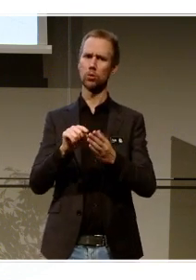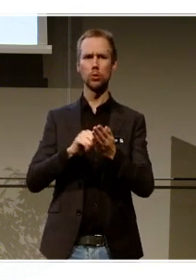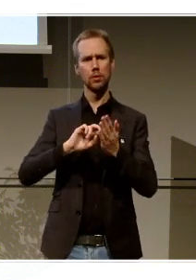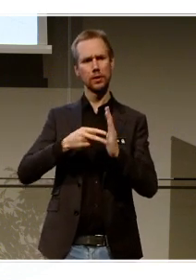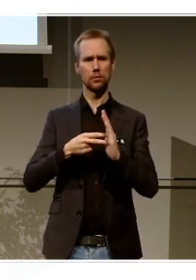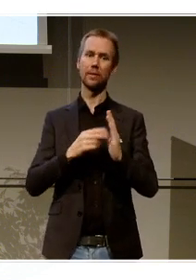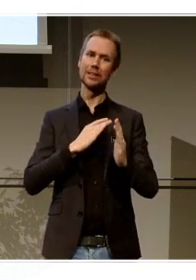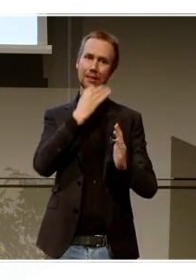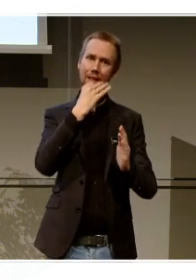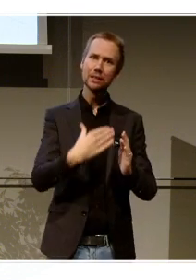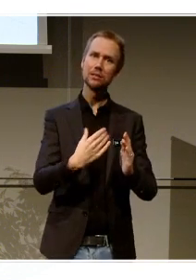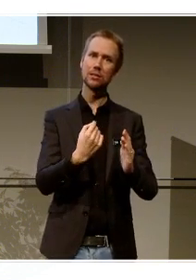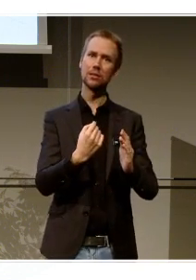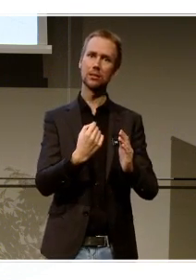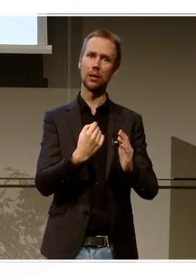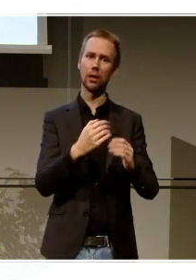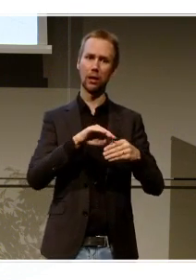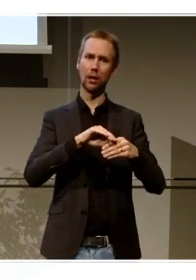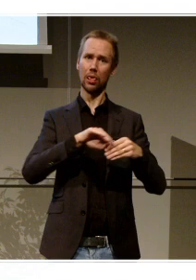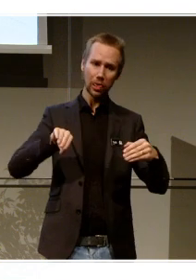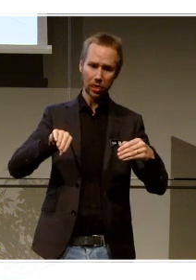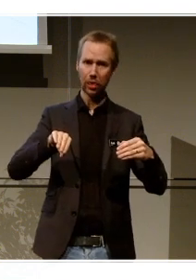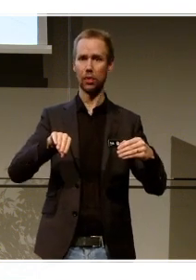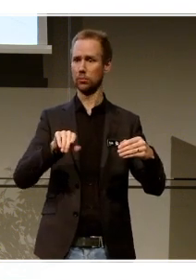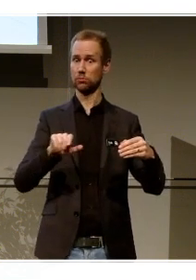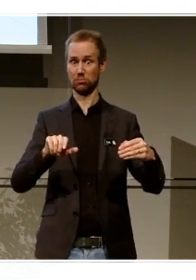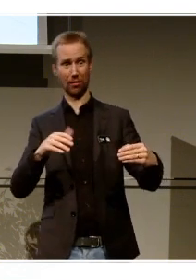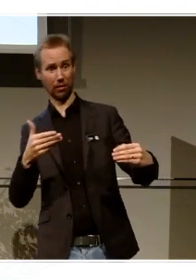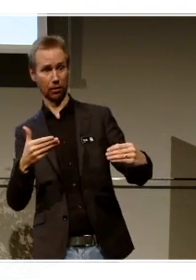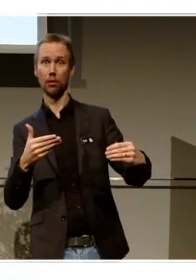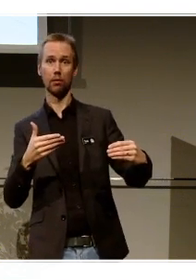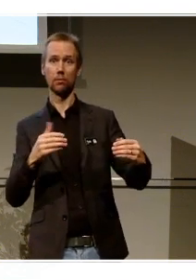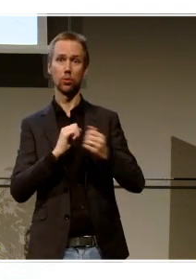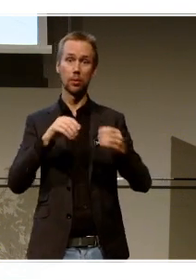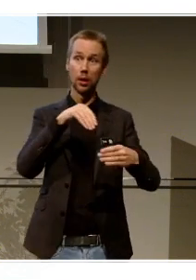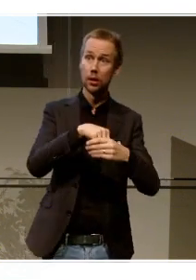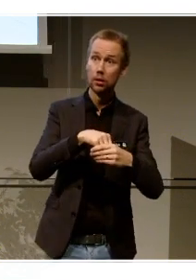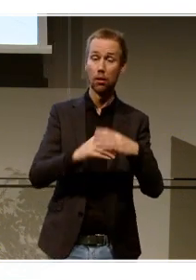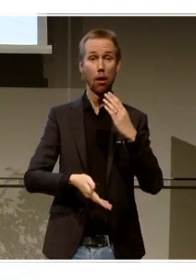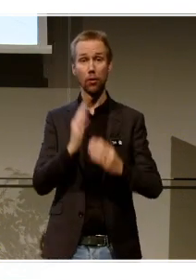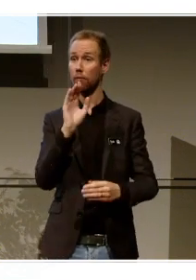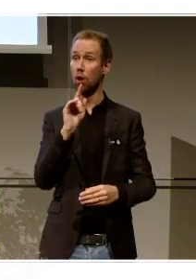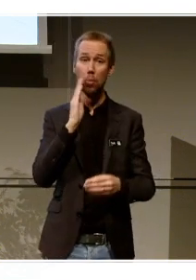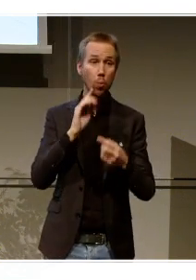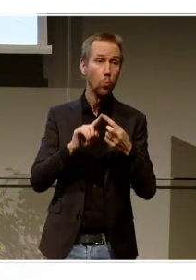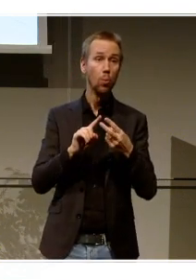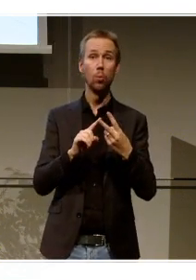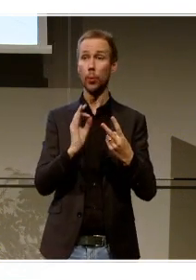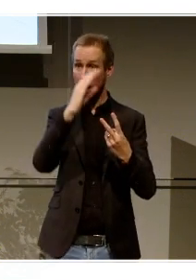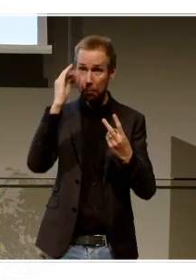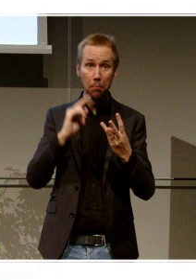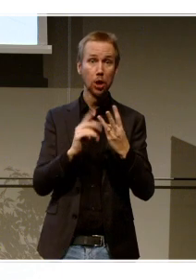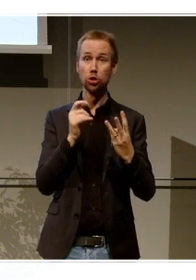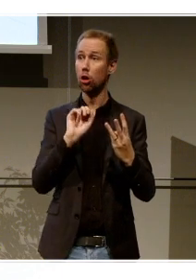exkluderande. Och det här beror på ofta var vi bor. Hur gamla vi är, kön, men också om vi vill eller inte,